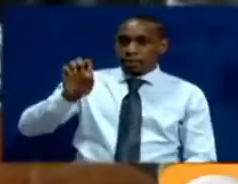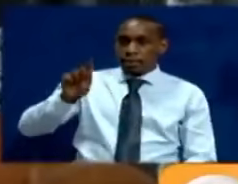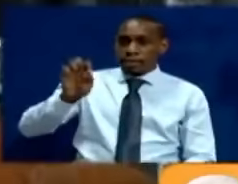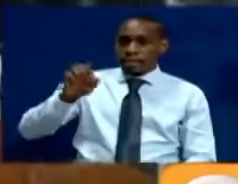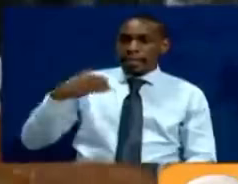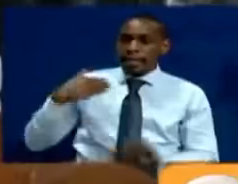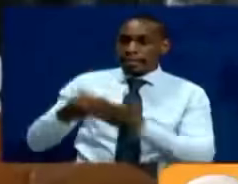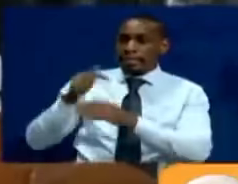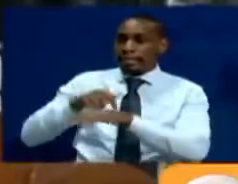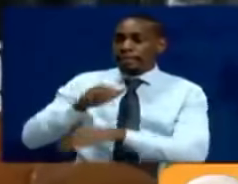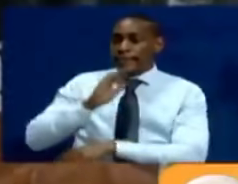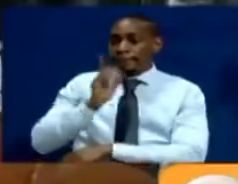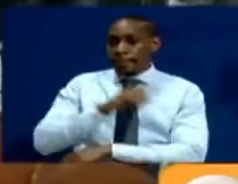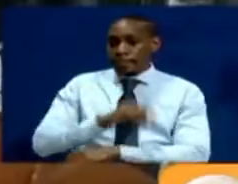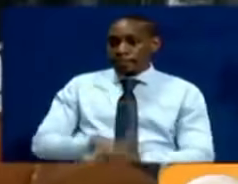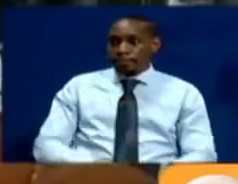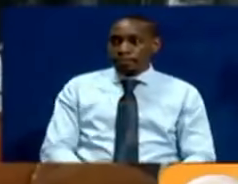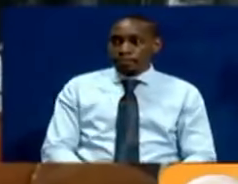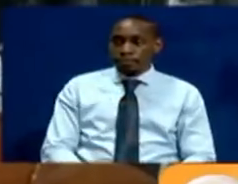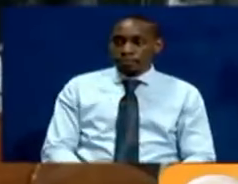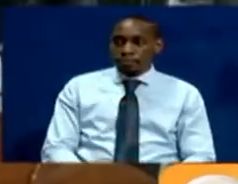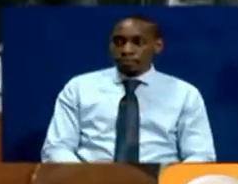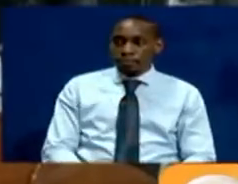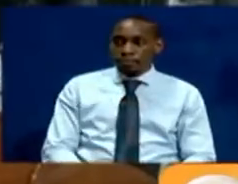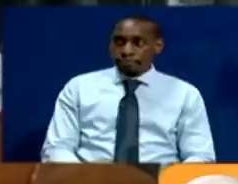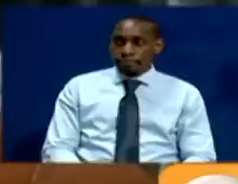umauti ulipomkuta.